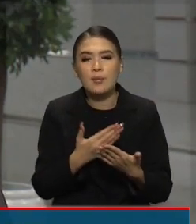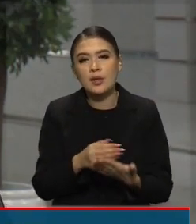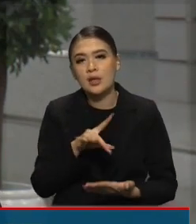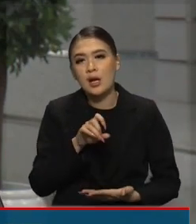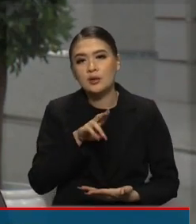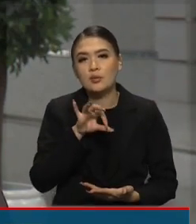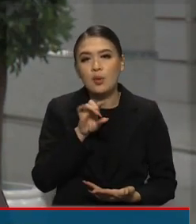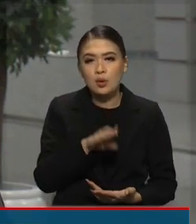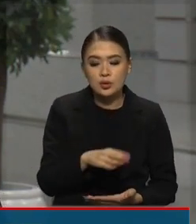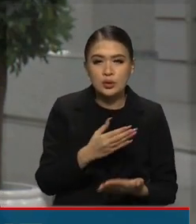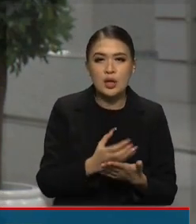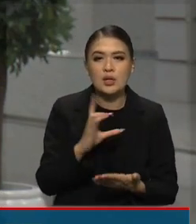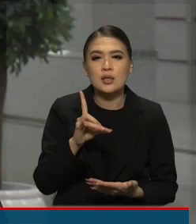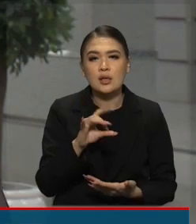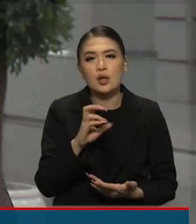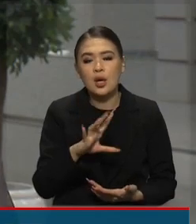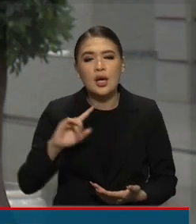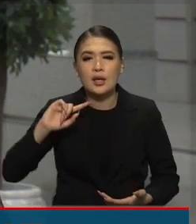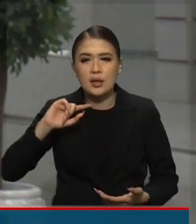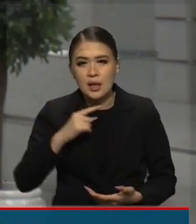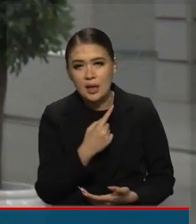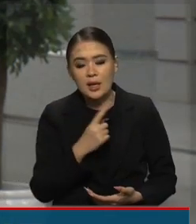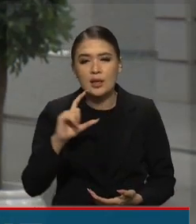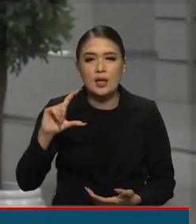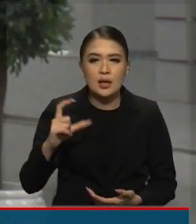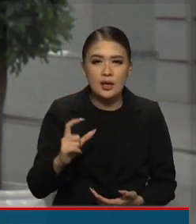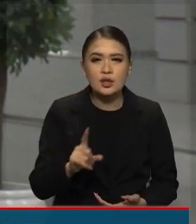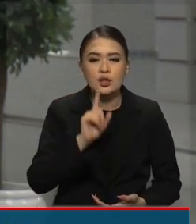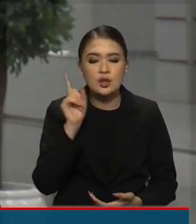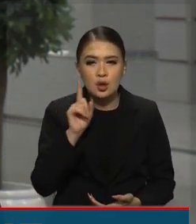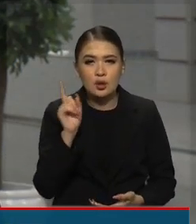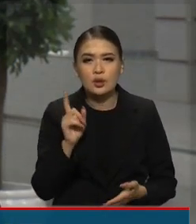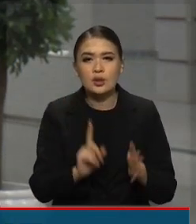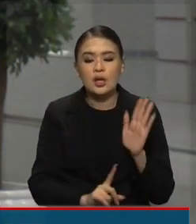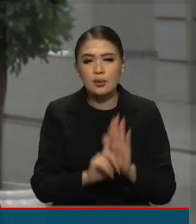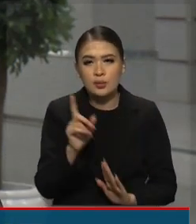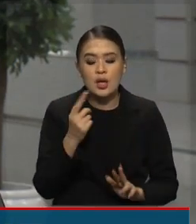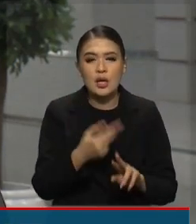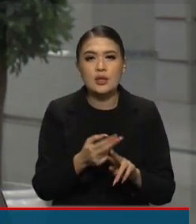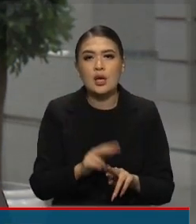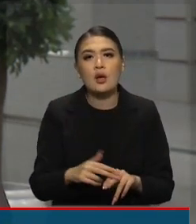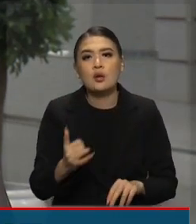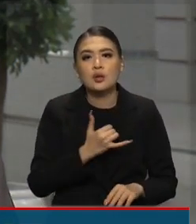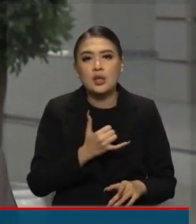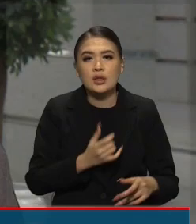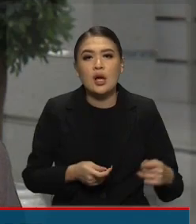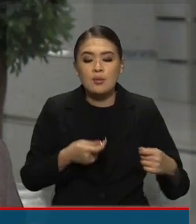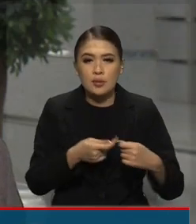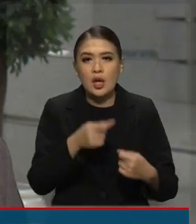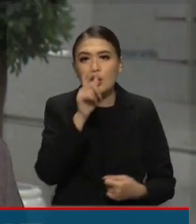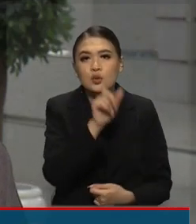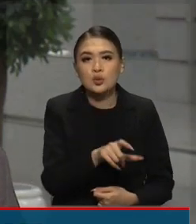транспортом, критическим сырьем, экономикой, энергетикой, зеленой сделкой, все же нас объединяют люди.